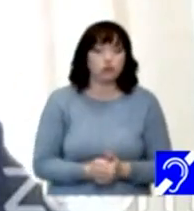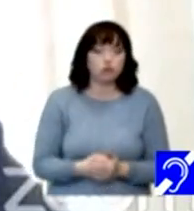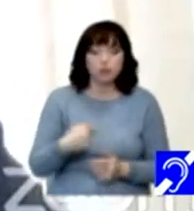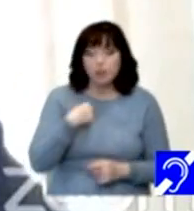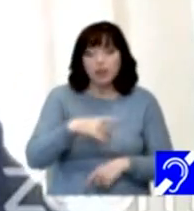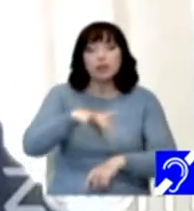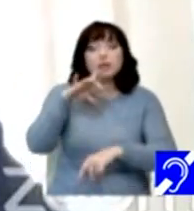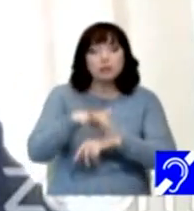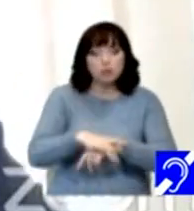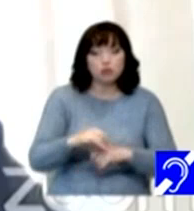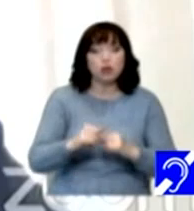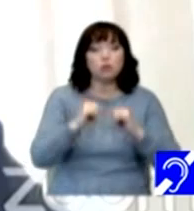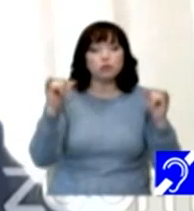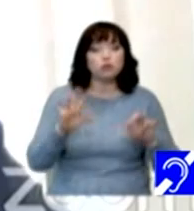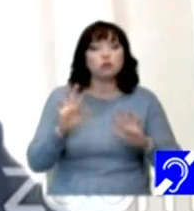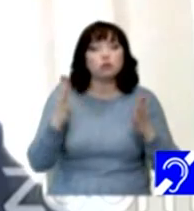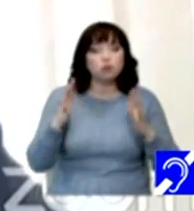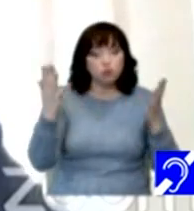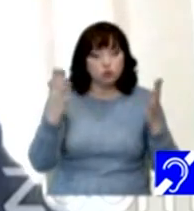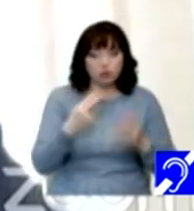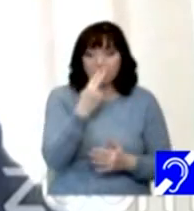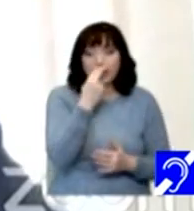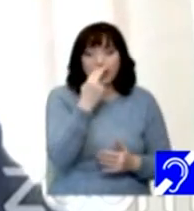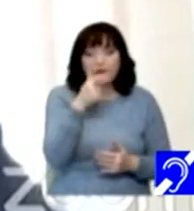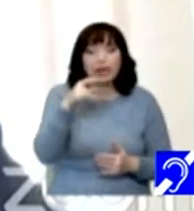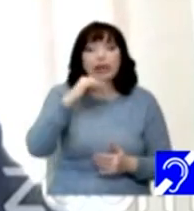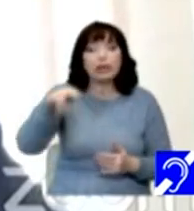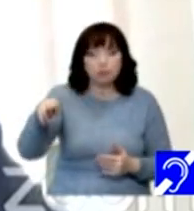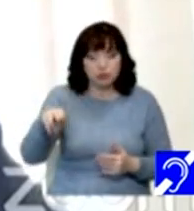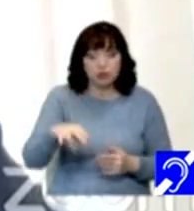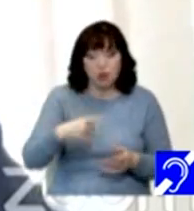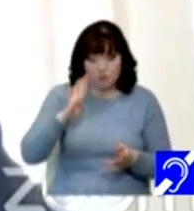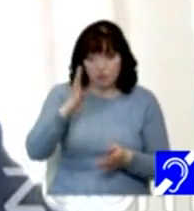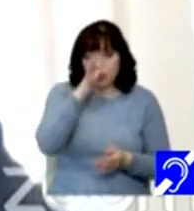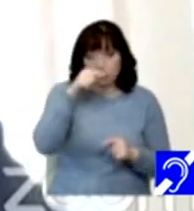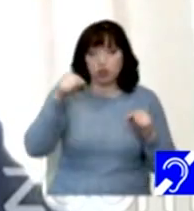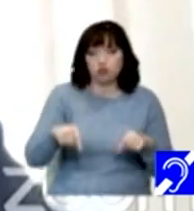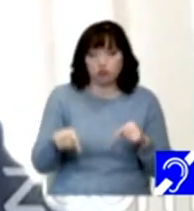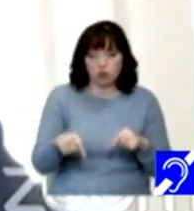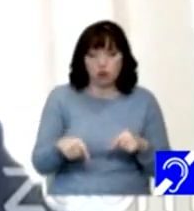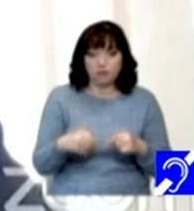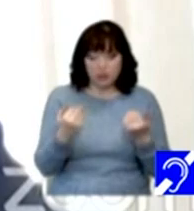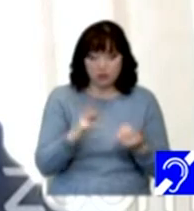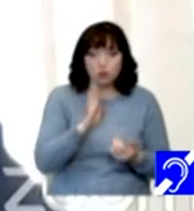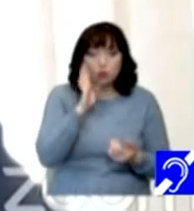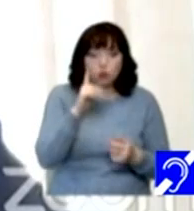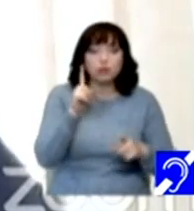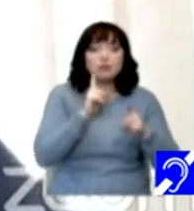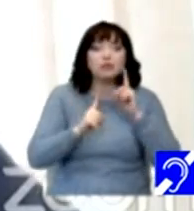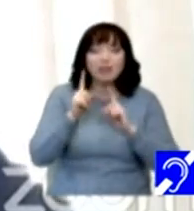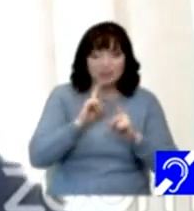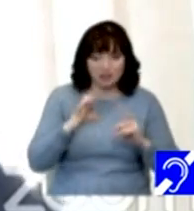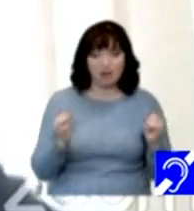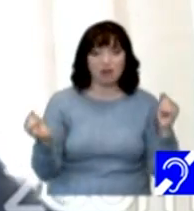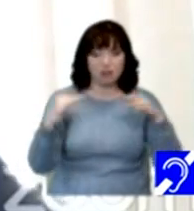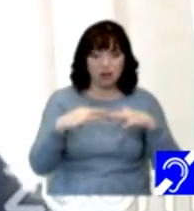Observăm creșterea cazurilor de gripă depistate în municipiul Chișinău. Azi dimineață, la ședința operativă,